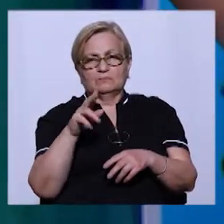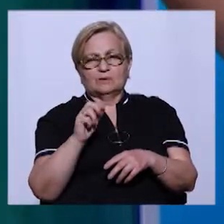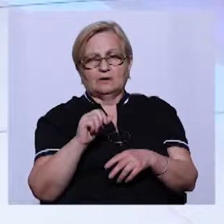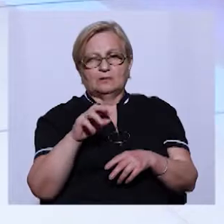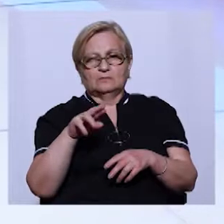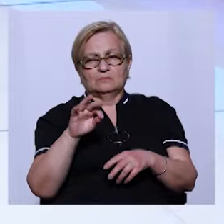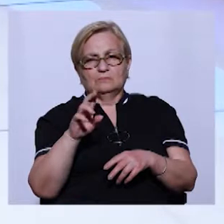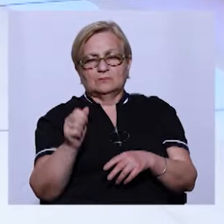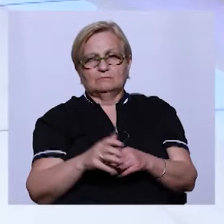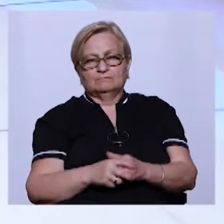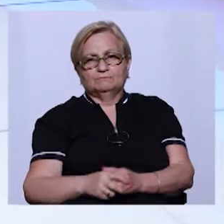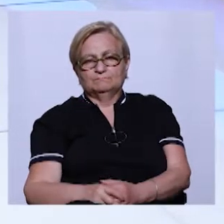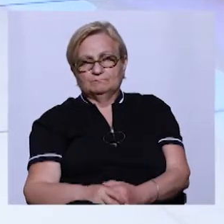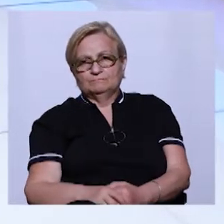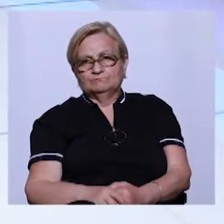ბადობა